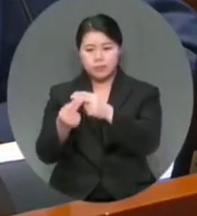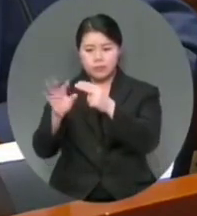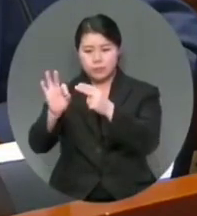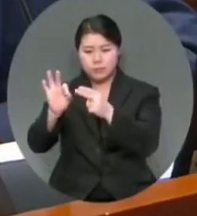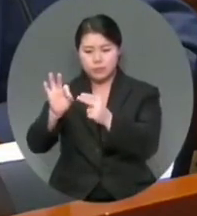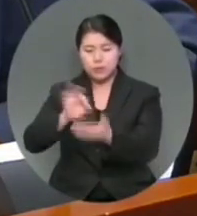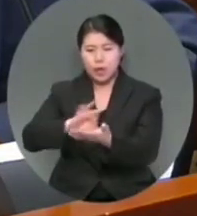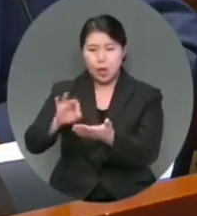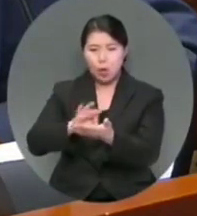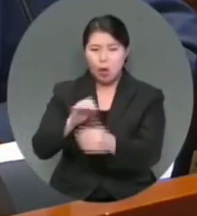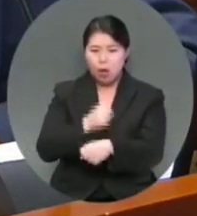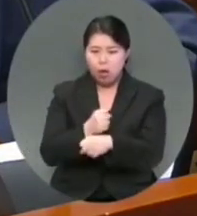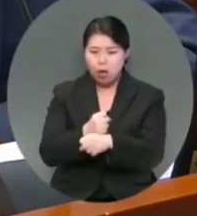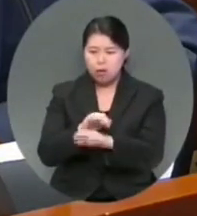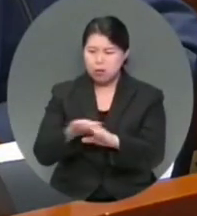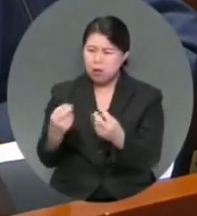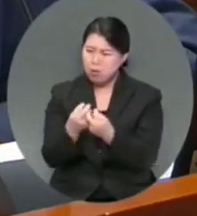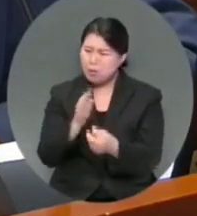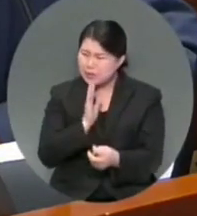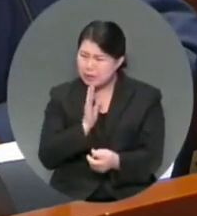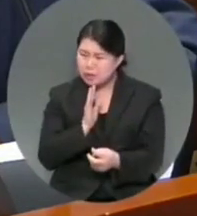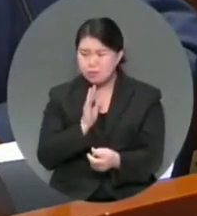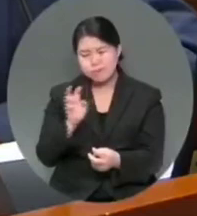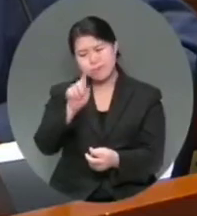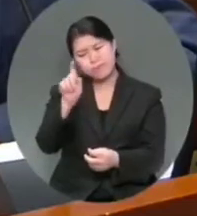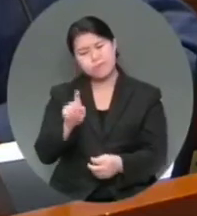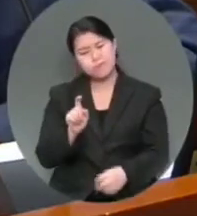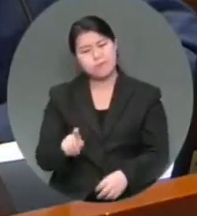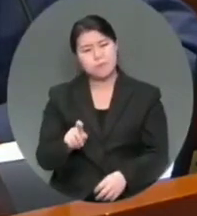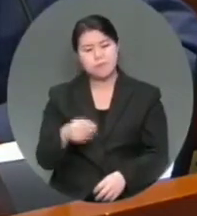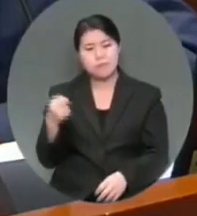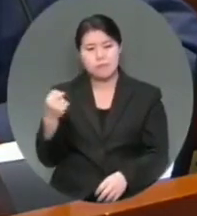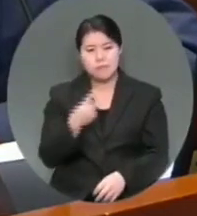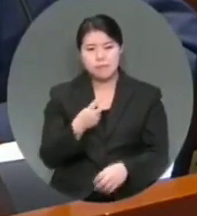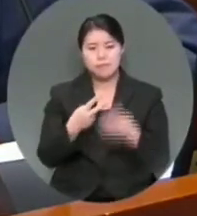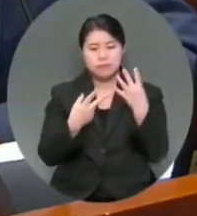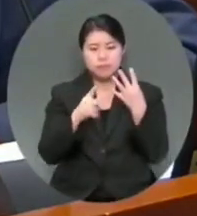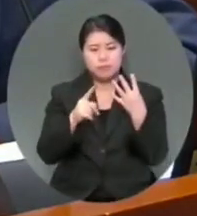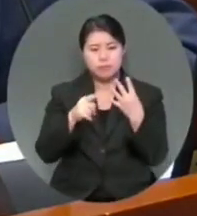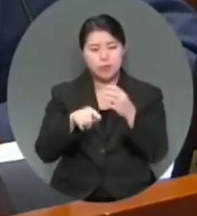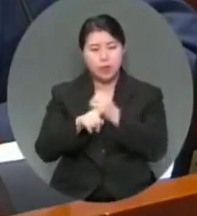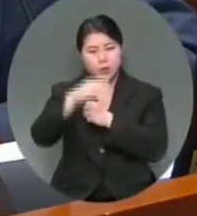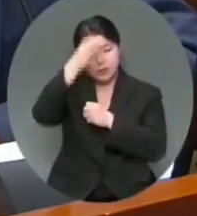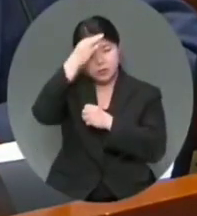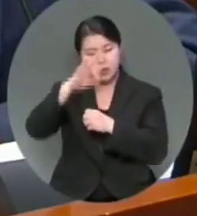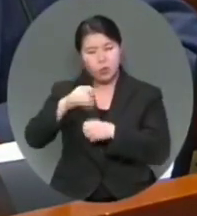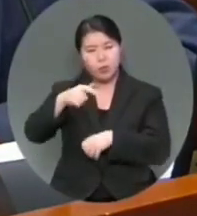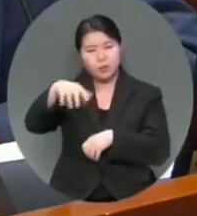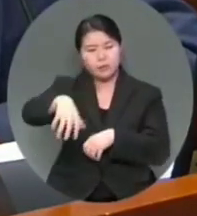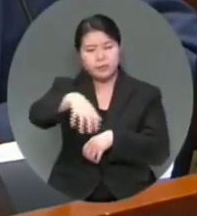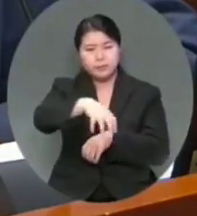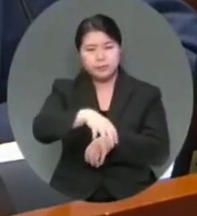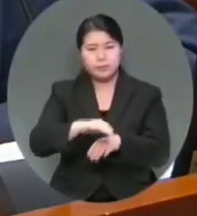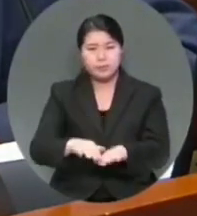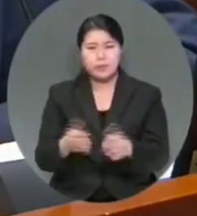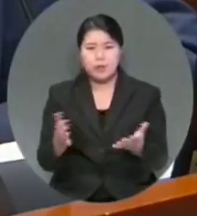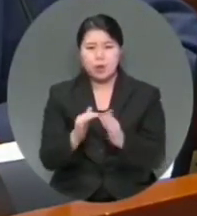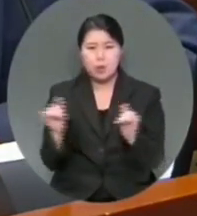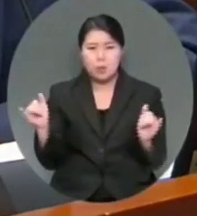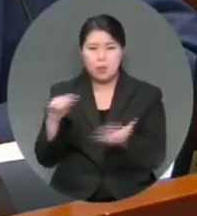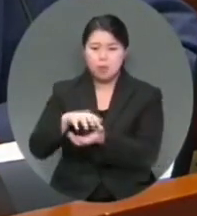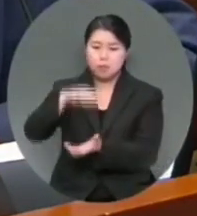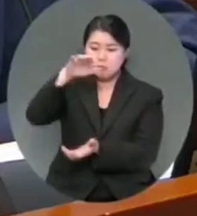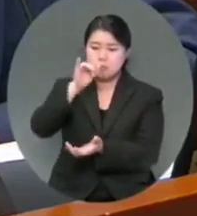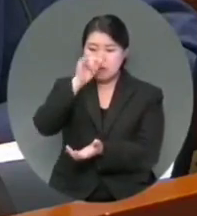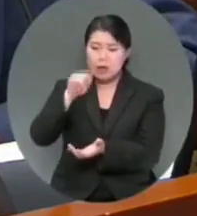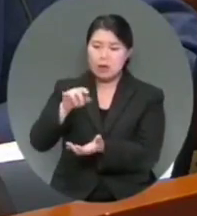털어서 사용해라. 그게 대안일 수는 없는 거 아닙니까? 그리고 4대 과기원은 인건비 풀링제 등이 있는데 그걸 활용해서 해라라는 것이 근본적인 대책일 수는